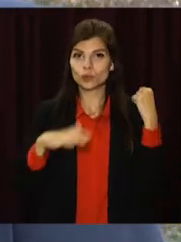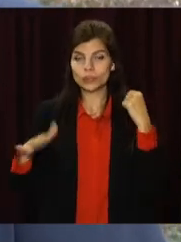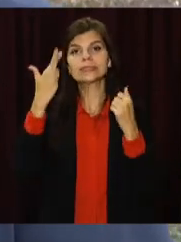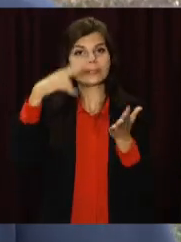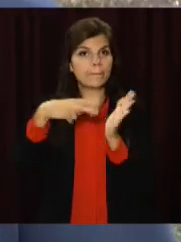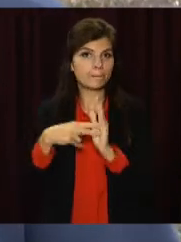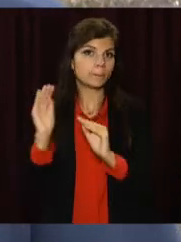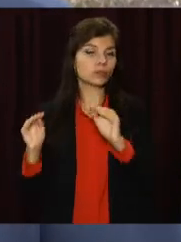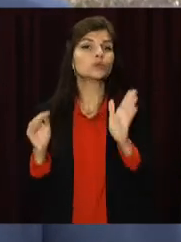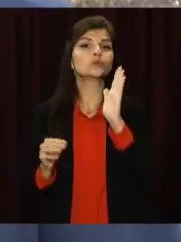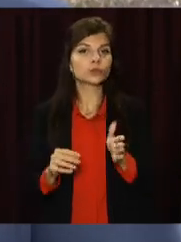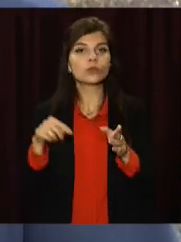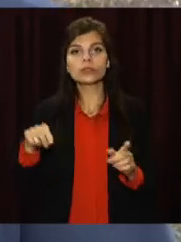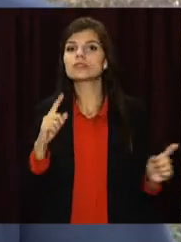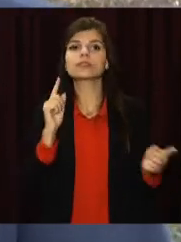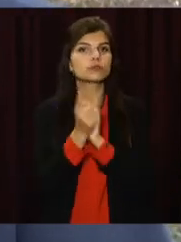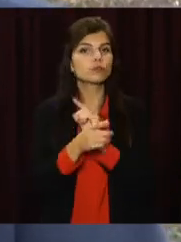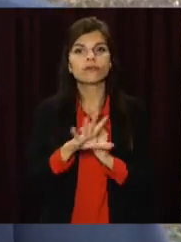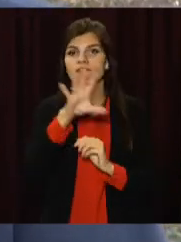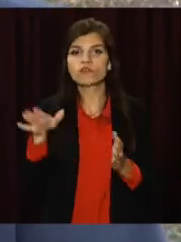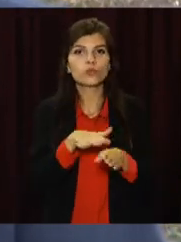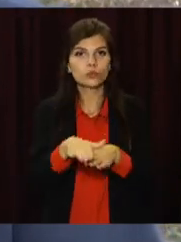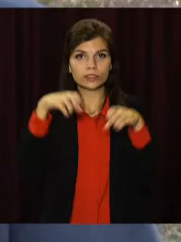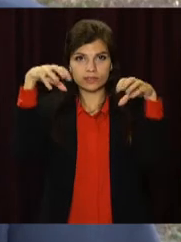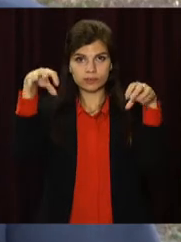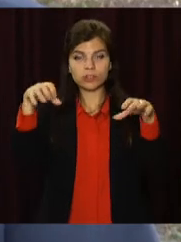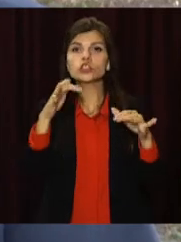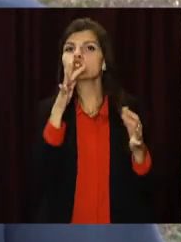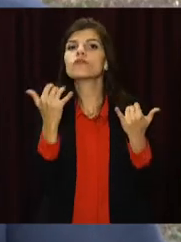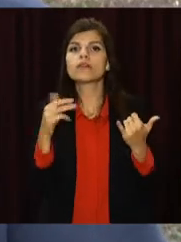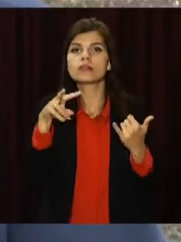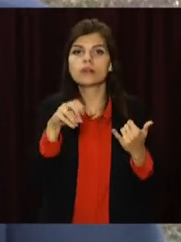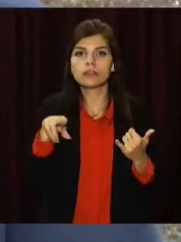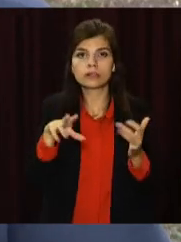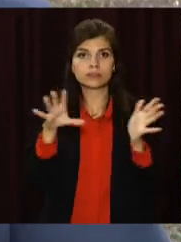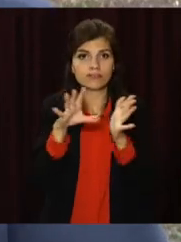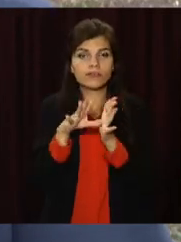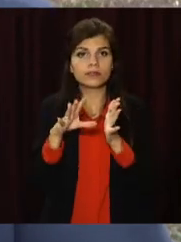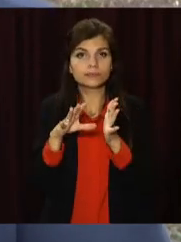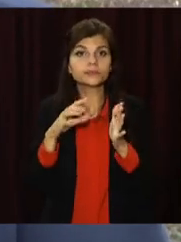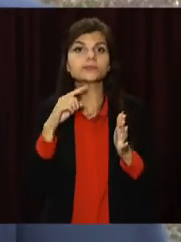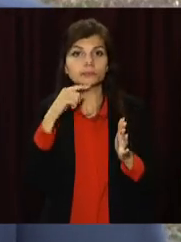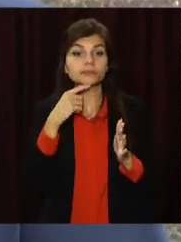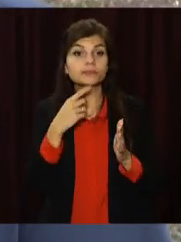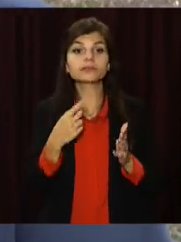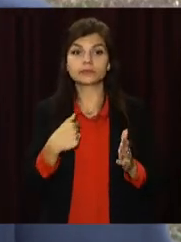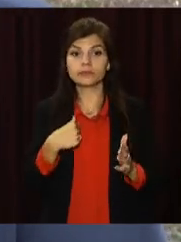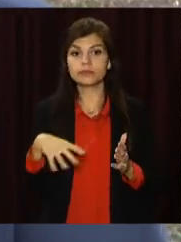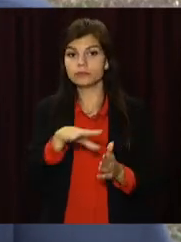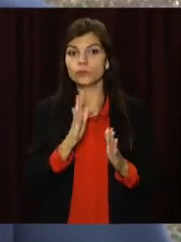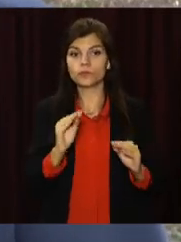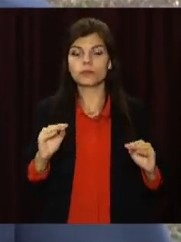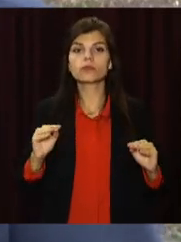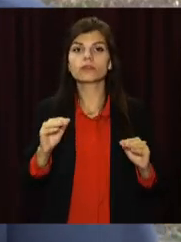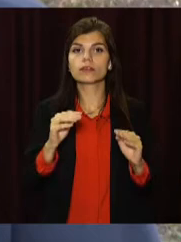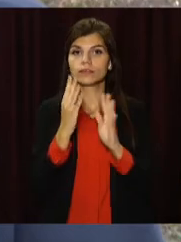площадки. Здесь заменено полностью все освещение, установлены современные LED-светильники. Также по всей территории у нас будет уложен